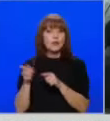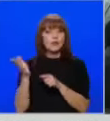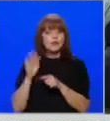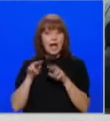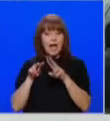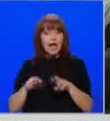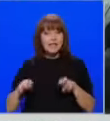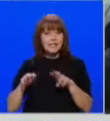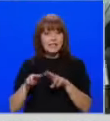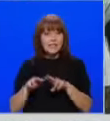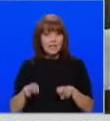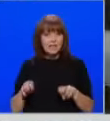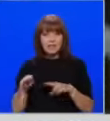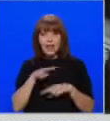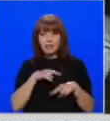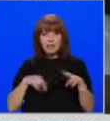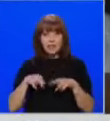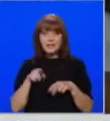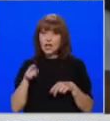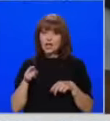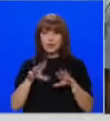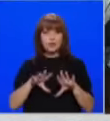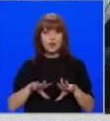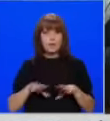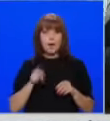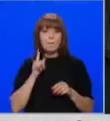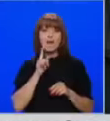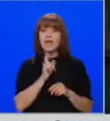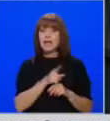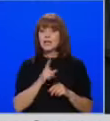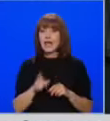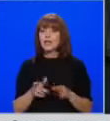издирвания, търсения и той ще понесе наказанието.